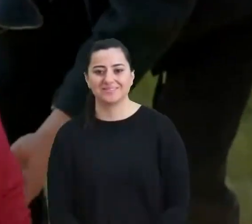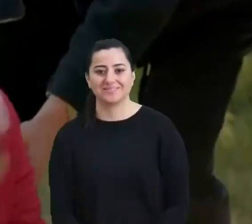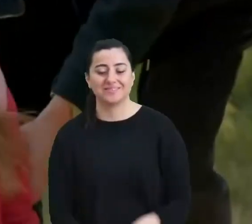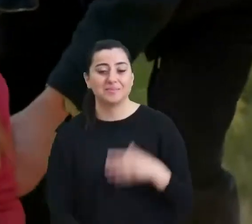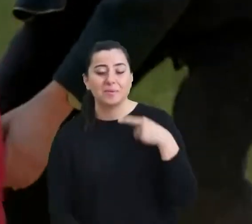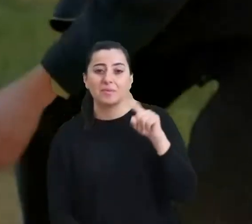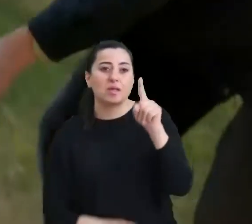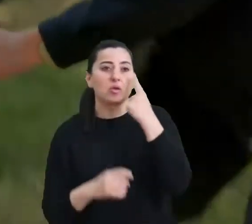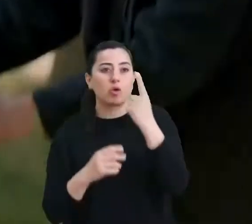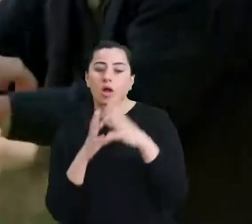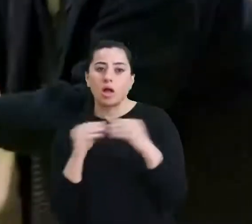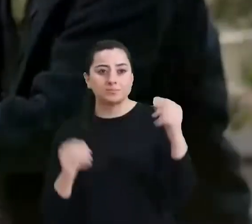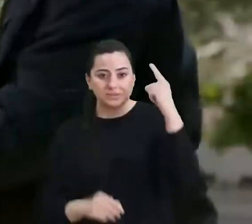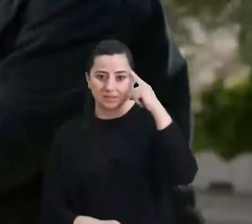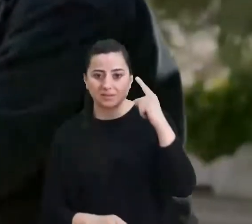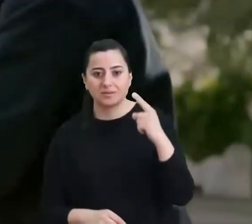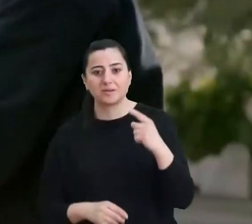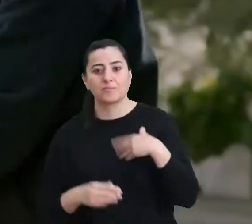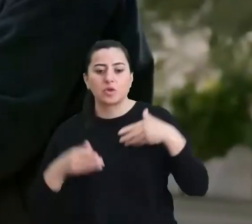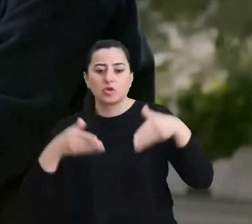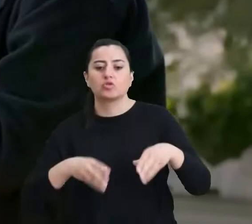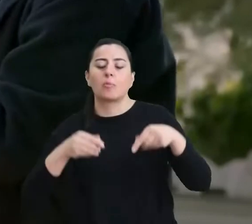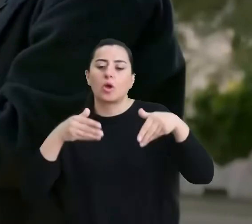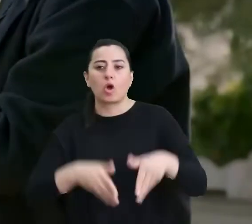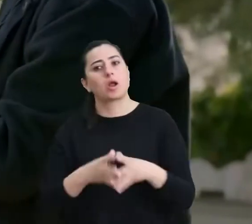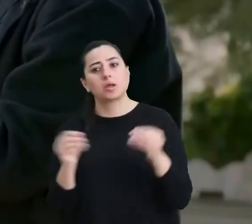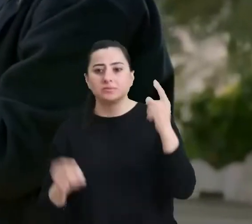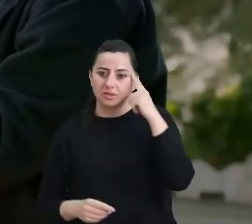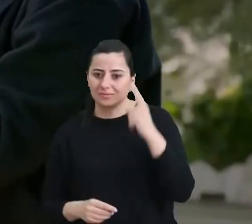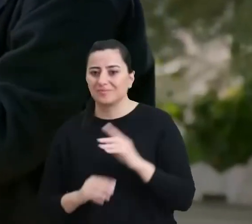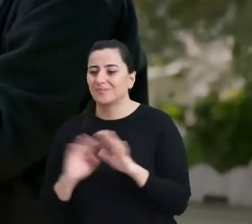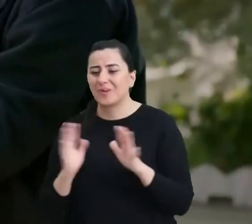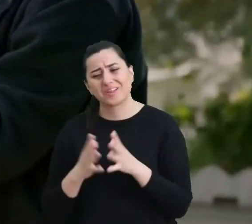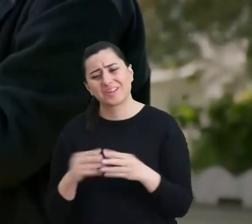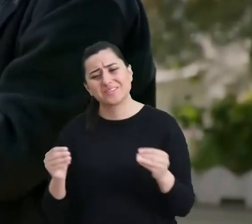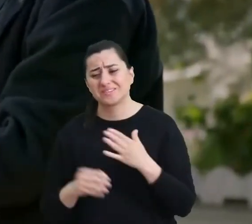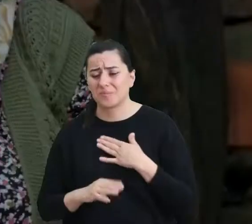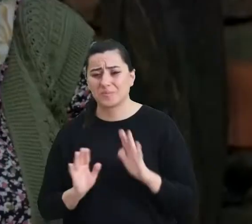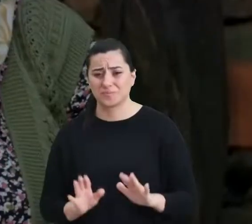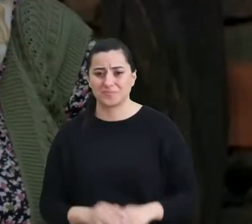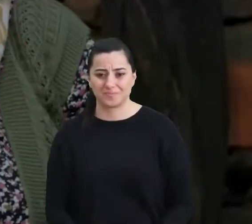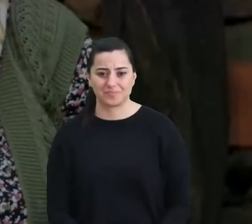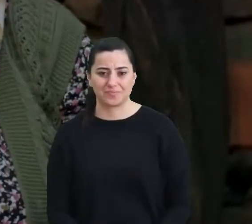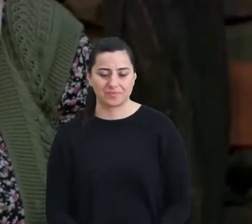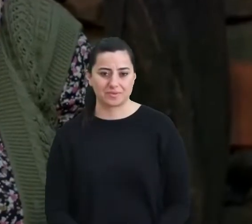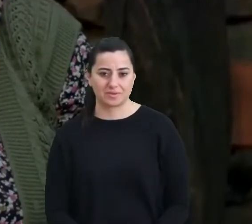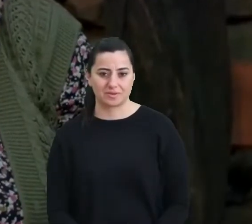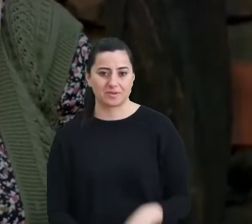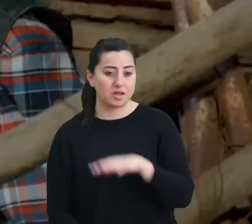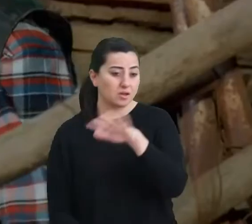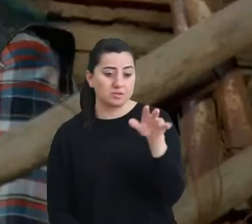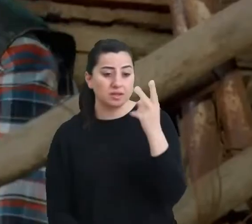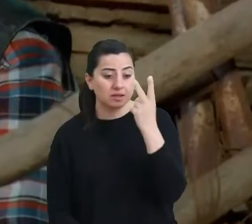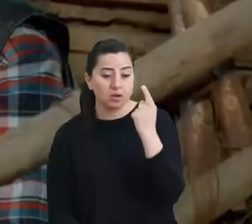Bir daha seni göremeyeceğim sandım. Diri diri gömecekler sandım. Tamam, gari geçti Emine. Herkeste iki tane göz